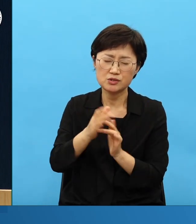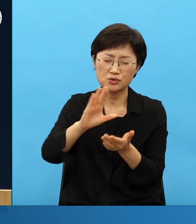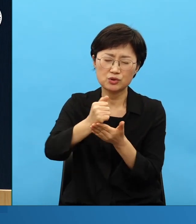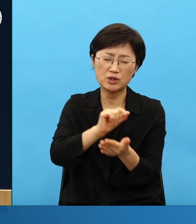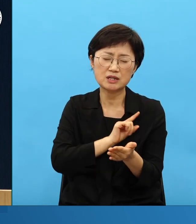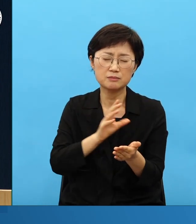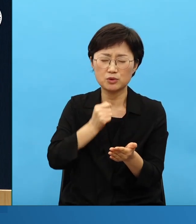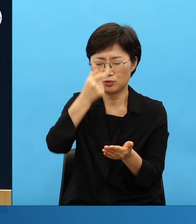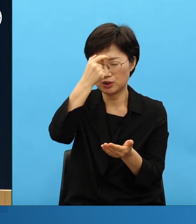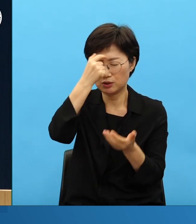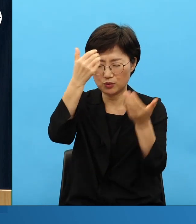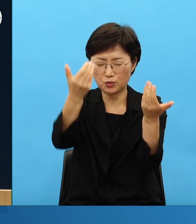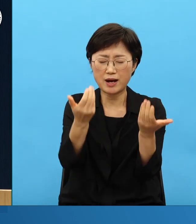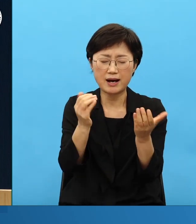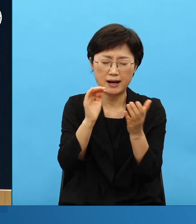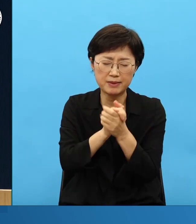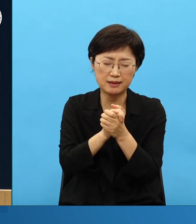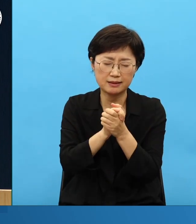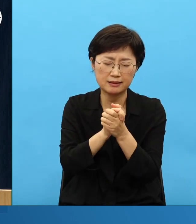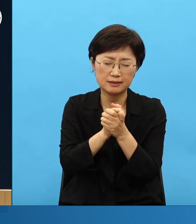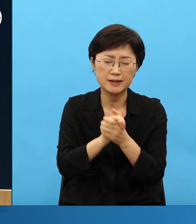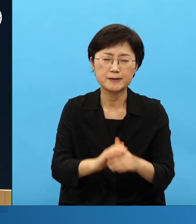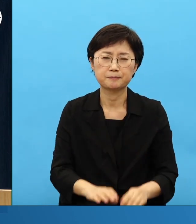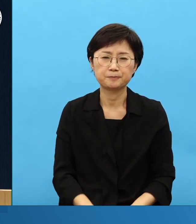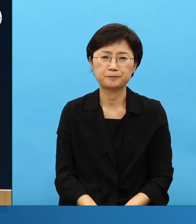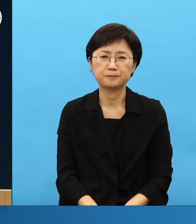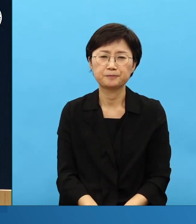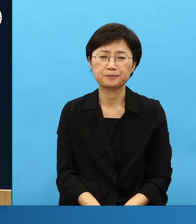In 기도하옵나이다. Jesus Christ's name we pray. Amen.